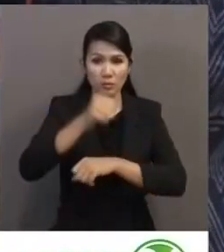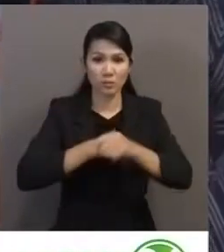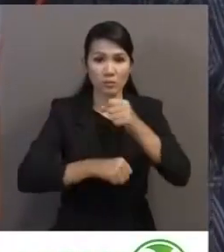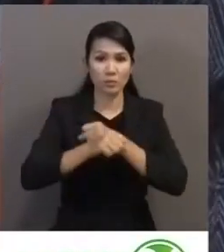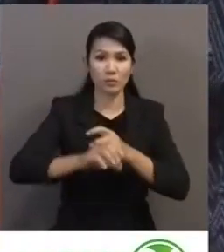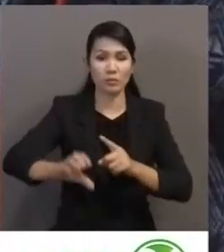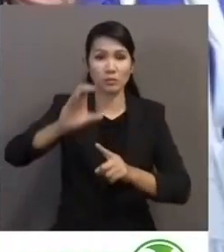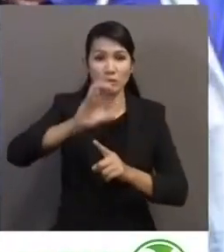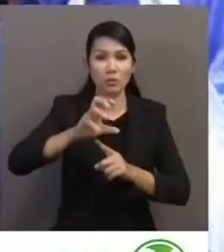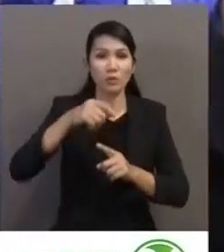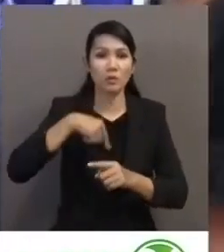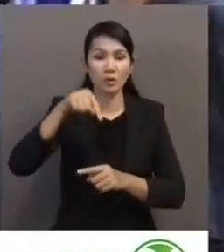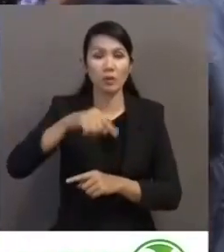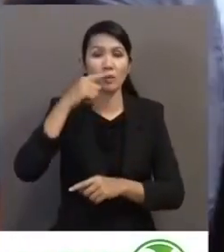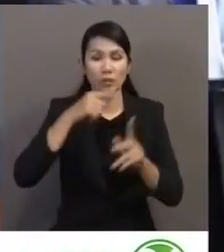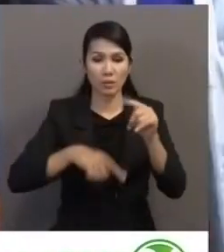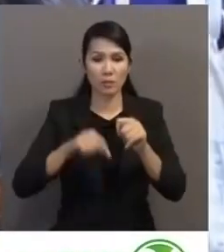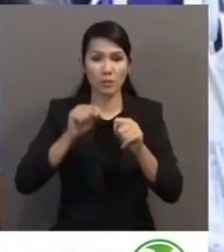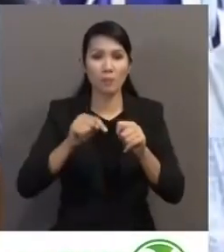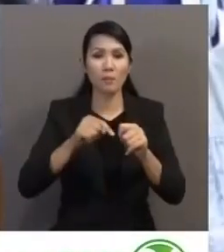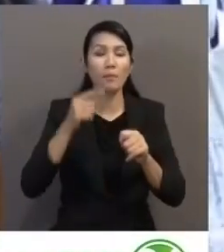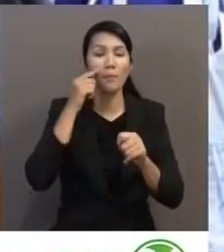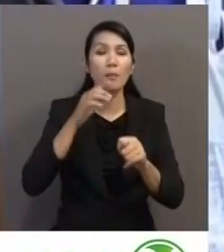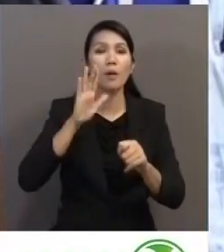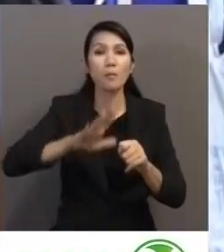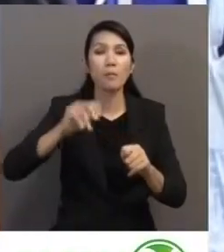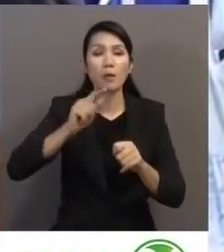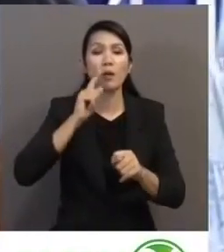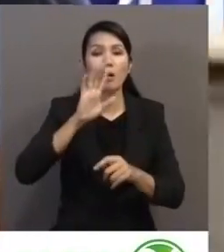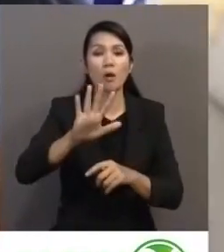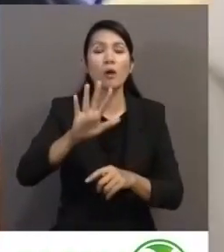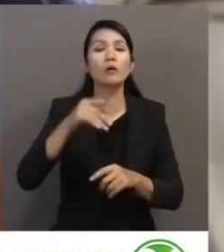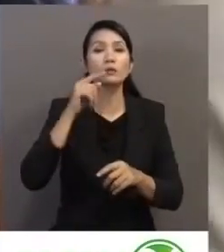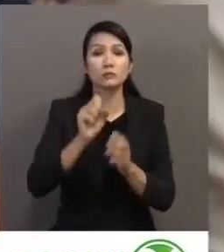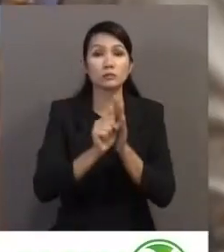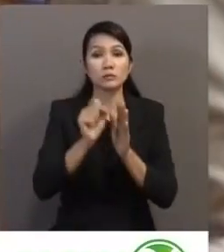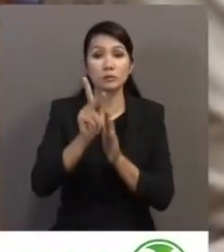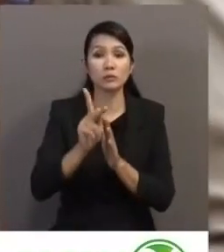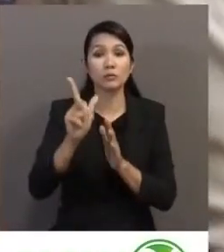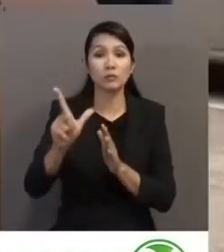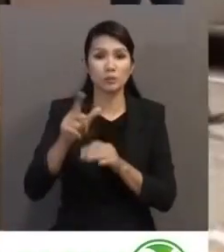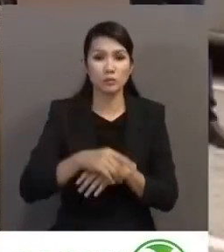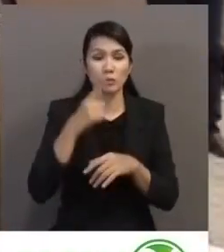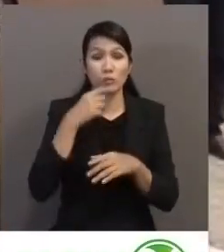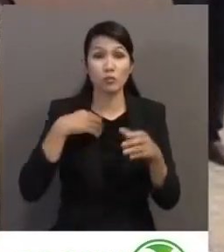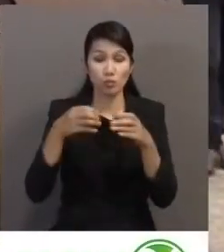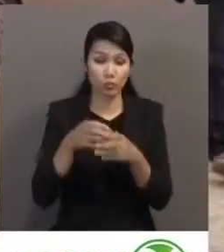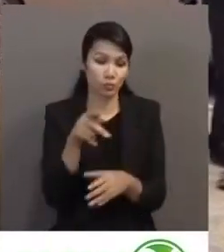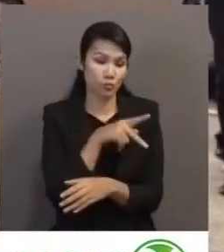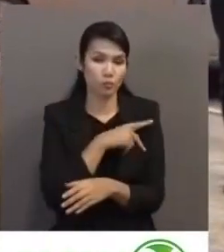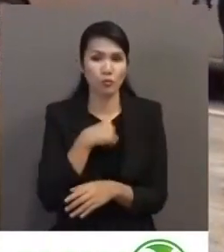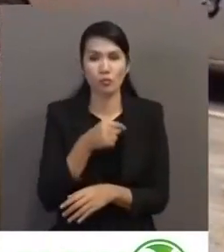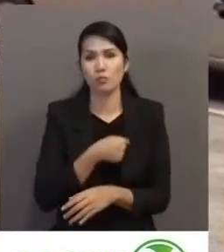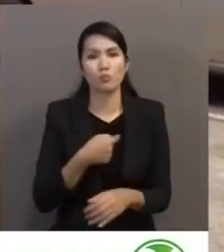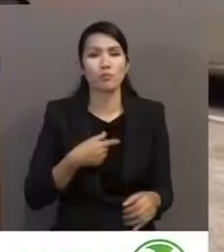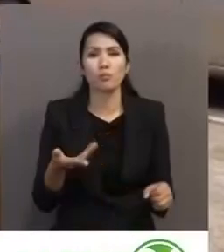สยิดที่บ้านดงยอตำบลพังคว้างอำเภอเมืองจังหวัดสกลนครค่ะก็เลยทำให้กลุ่มพี่น้องชาวพุทธในจังหวัดไม่พอ